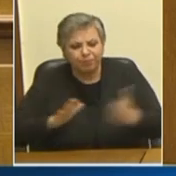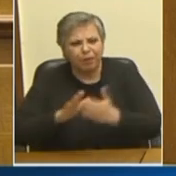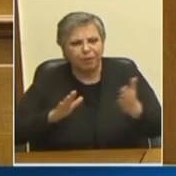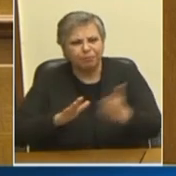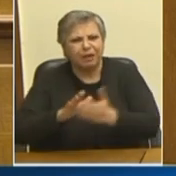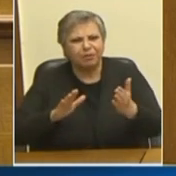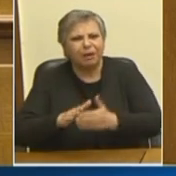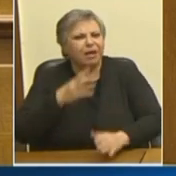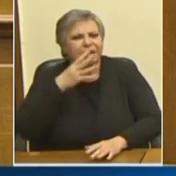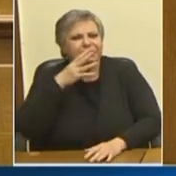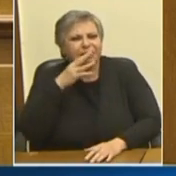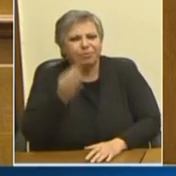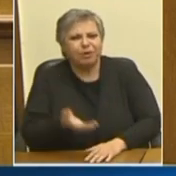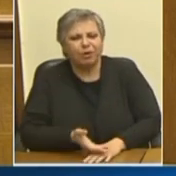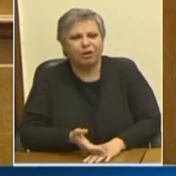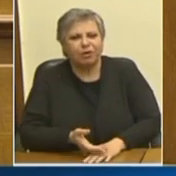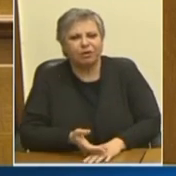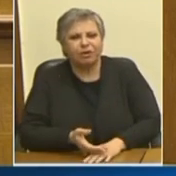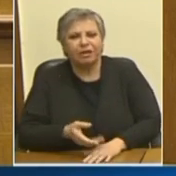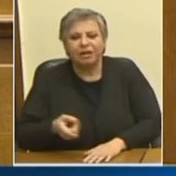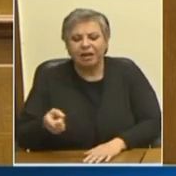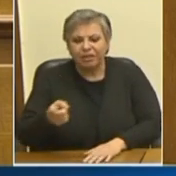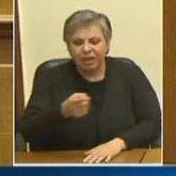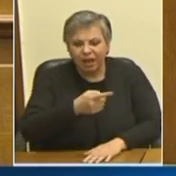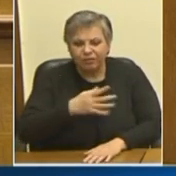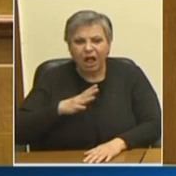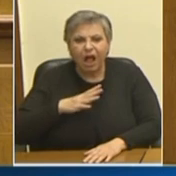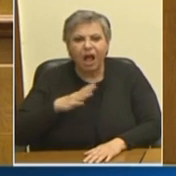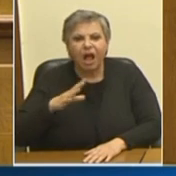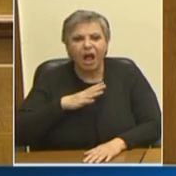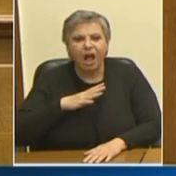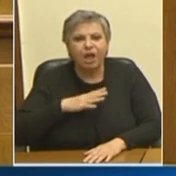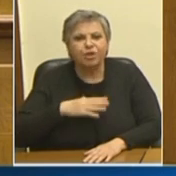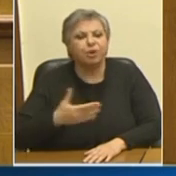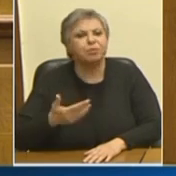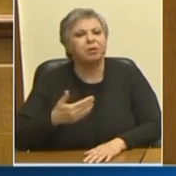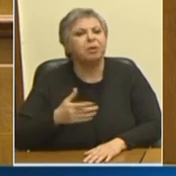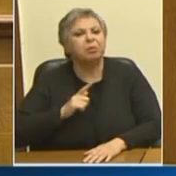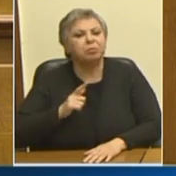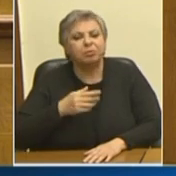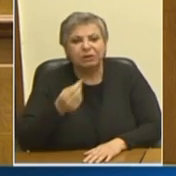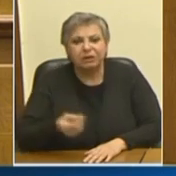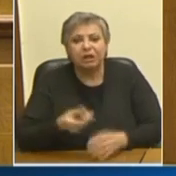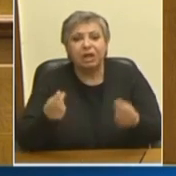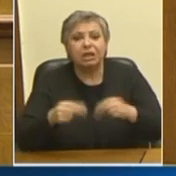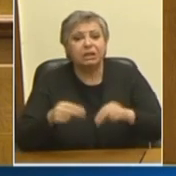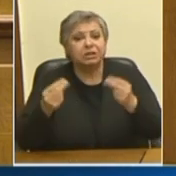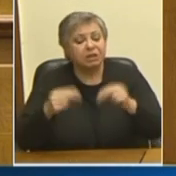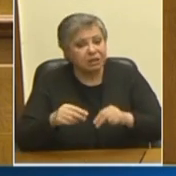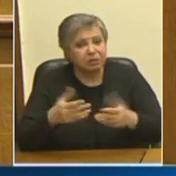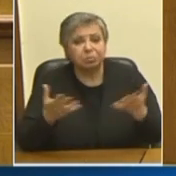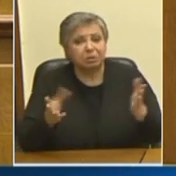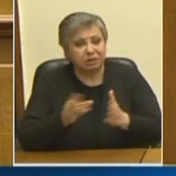τίποτα. Το πλήθος που άλλα περίμενε από εσάς. Από εσάς περίμενε να λύσετε το οικονομικό. Από εσάς